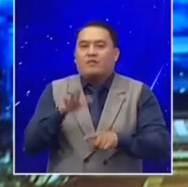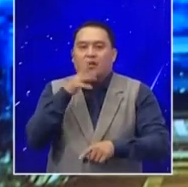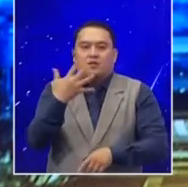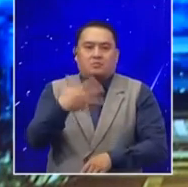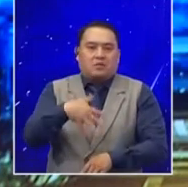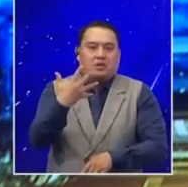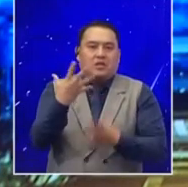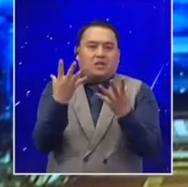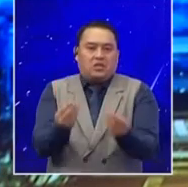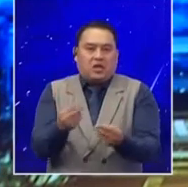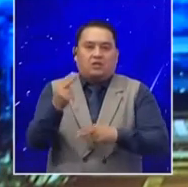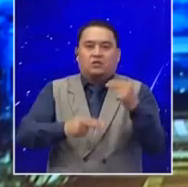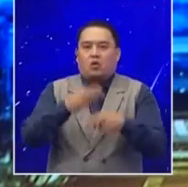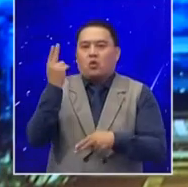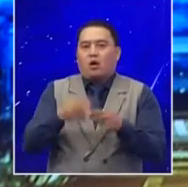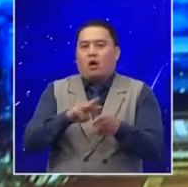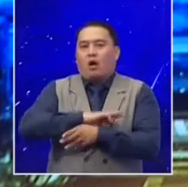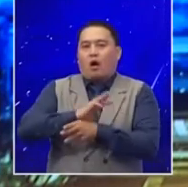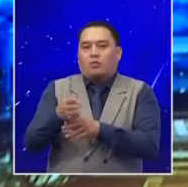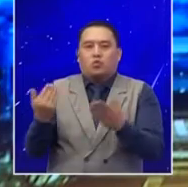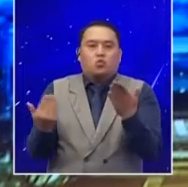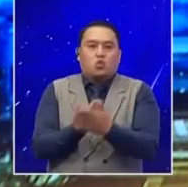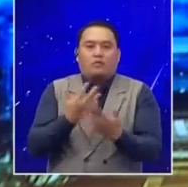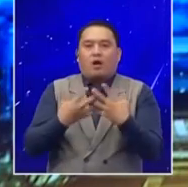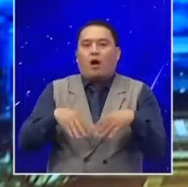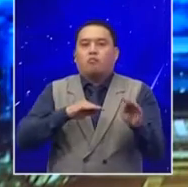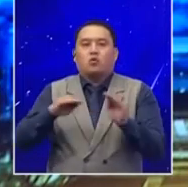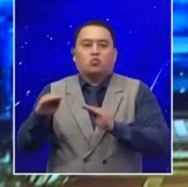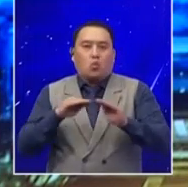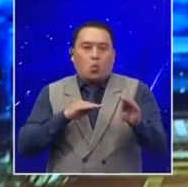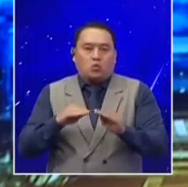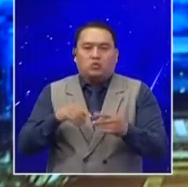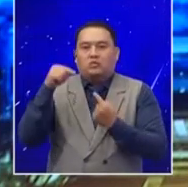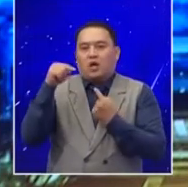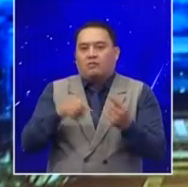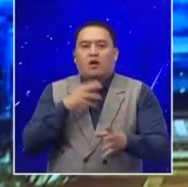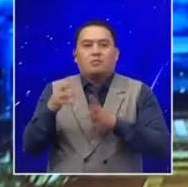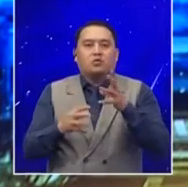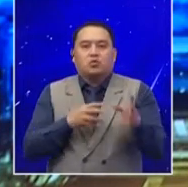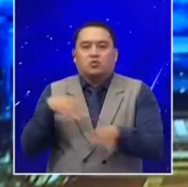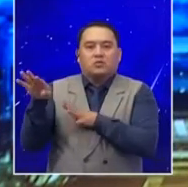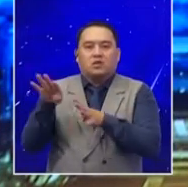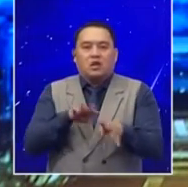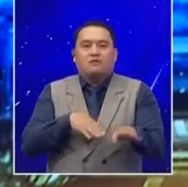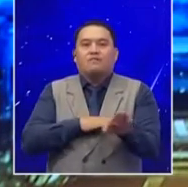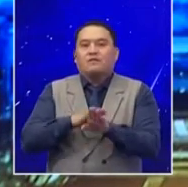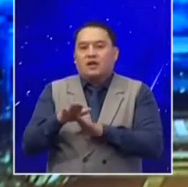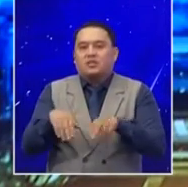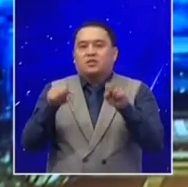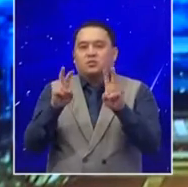за 55 дней. Оснащенную новейшим оборудованием и соответствующую всем международным